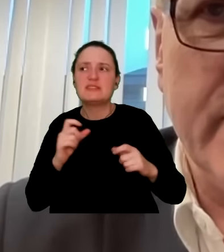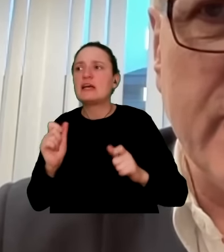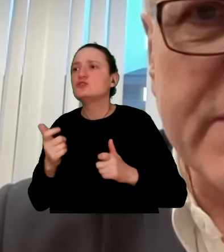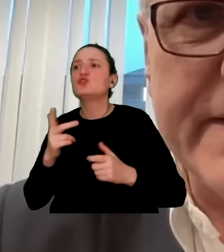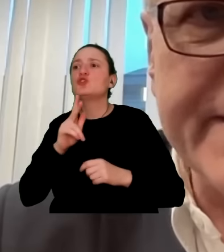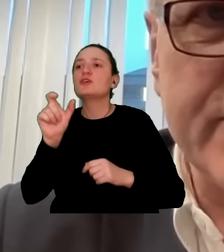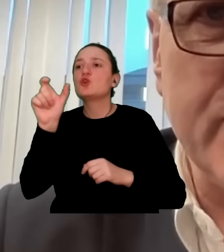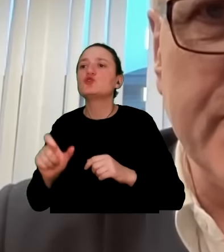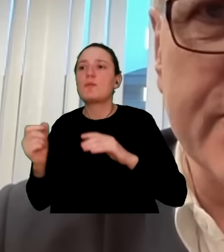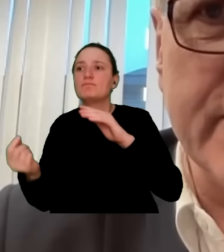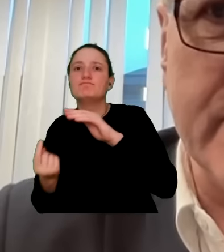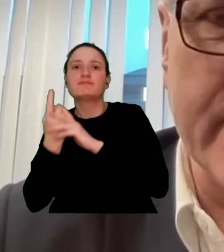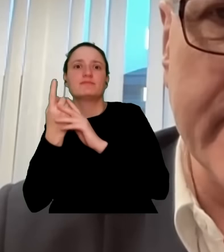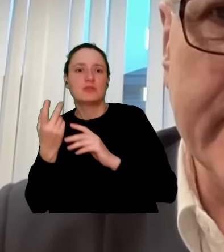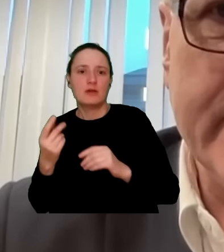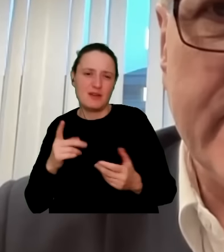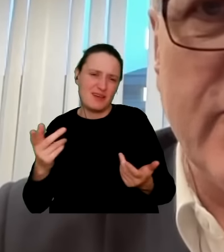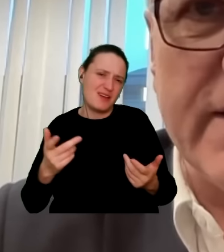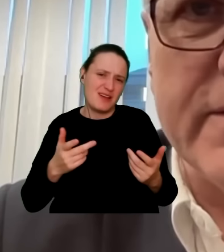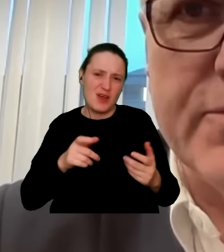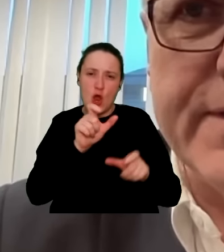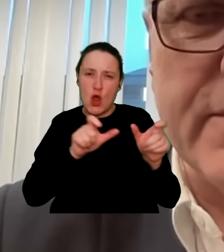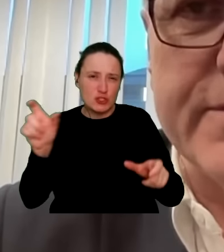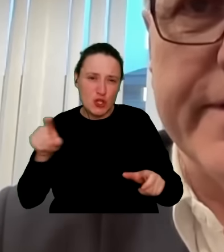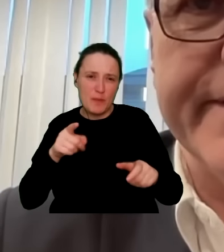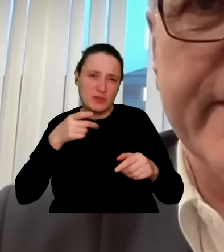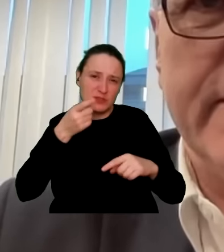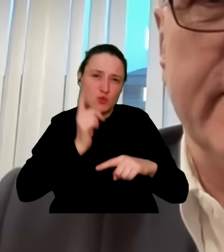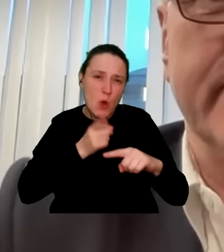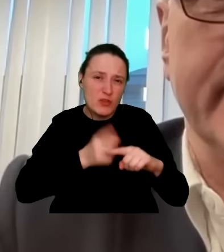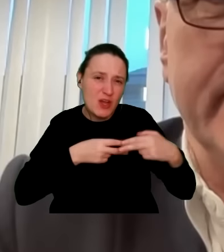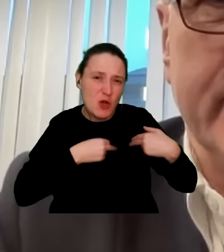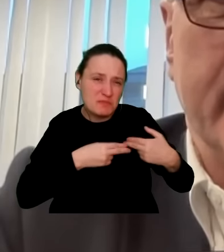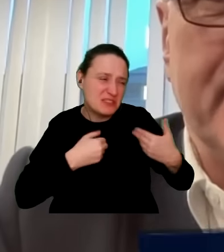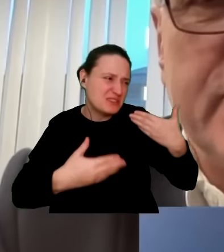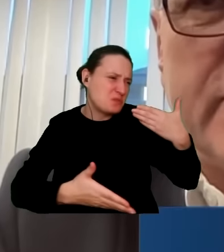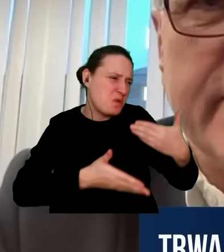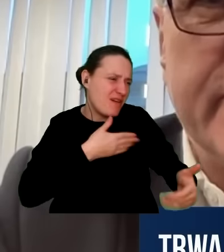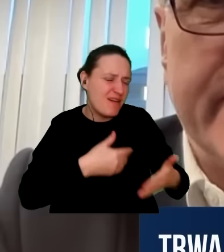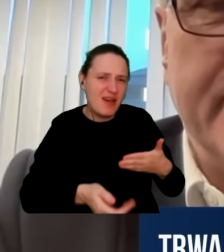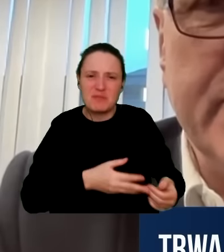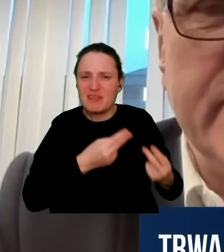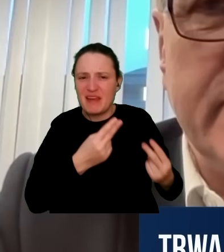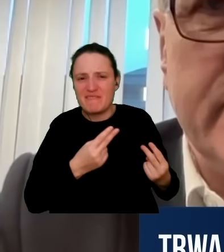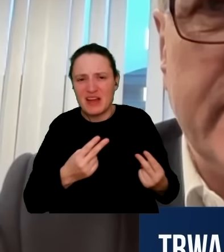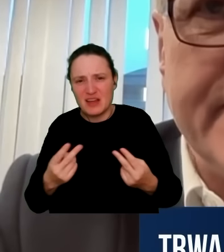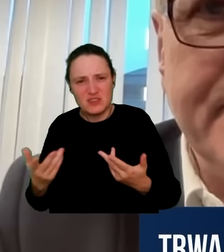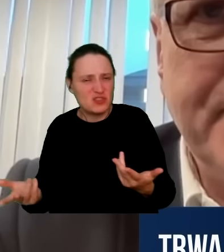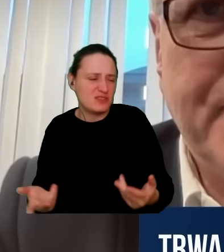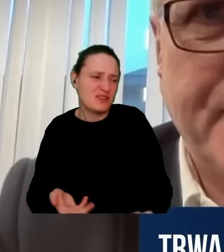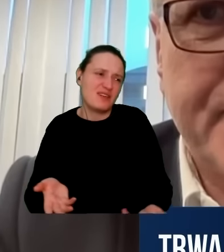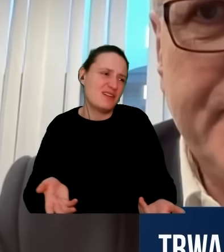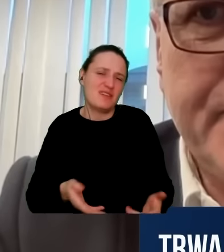więc obsada jest siódmorzędna, gwarantuje to, że zera pozostaną zerami, no i